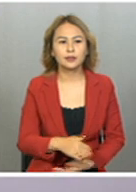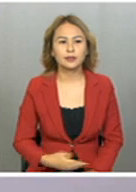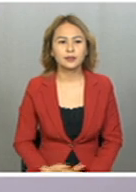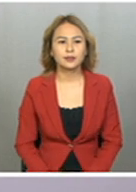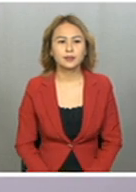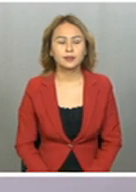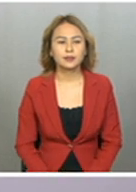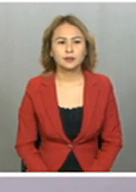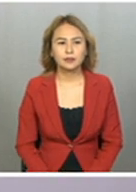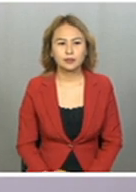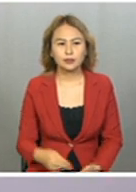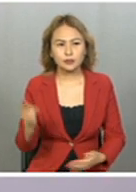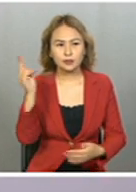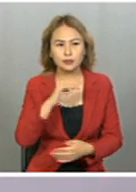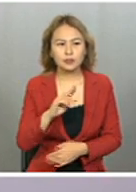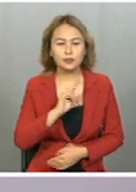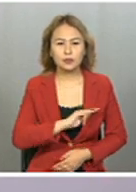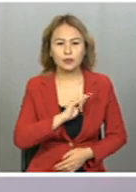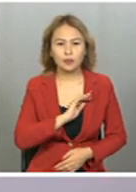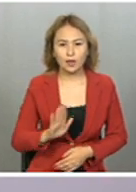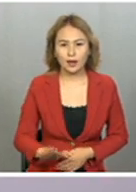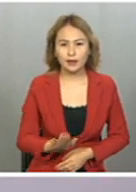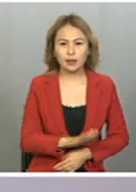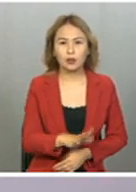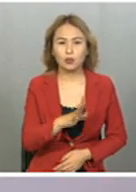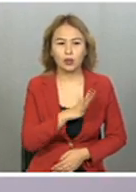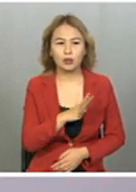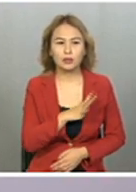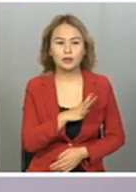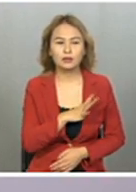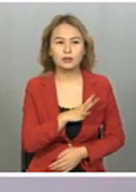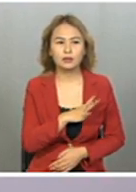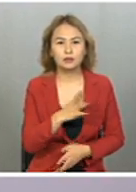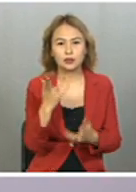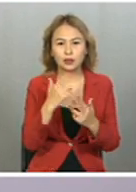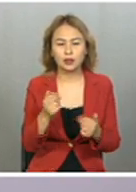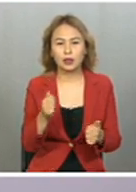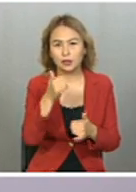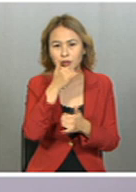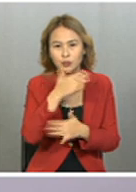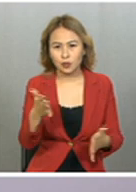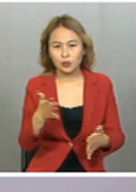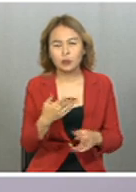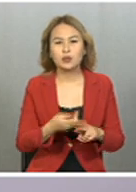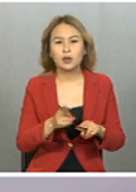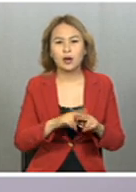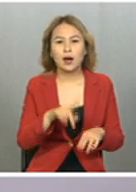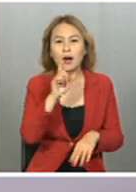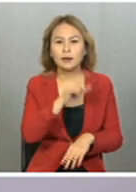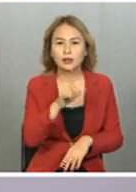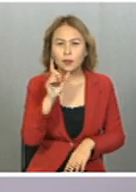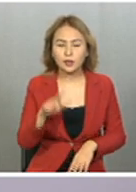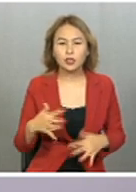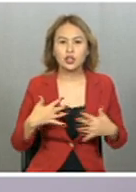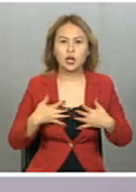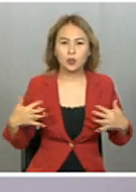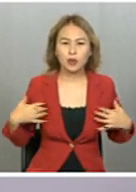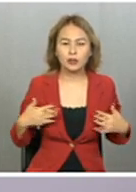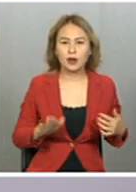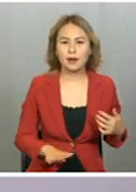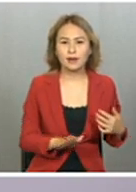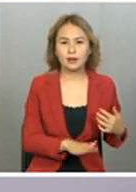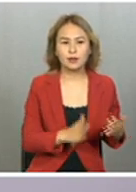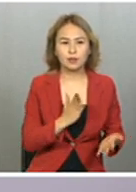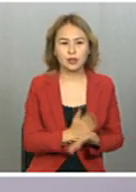Оқушылар, жұмыстың аяғы болады ма? Әрине болмайды. Адамның, жануардың аяғы болады.